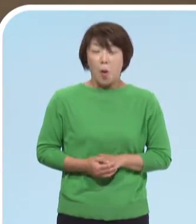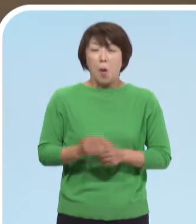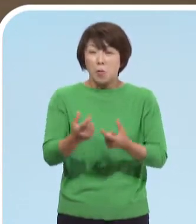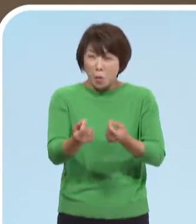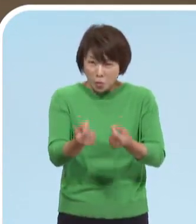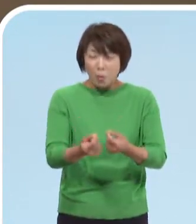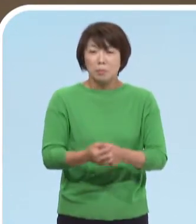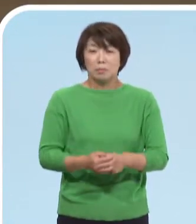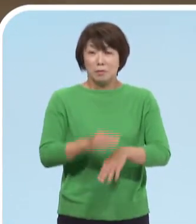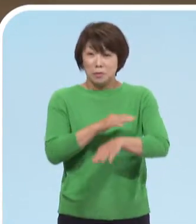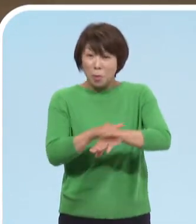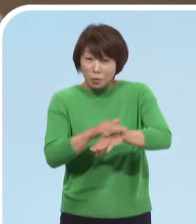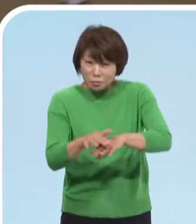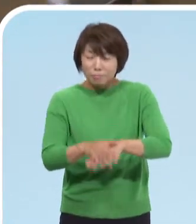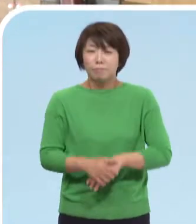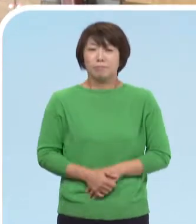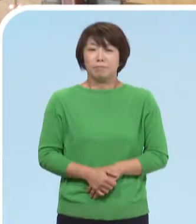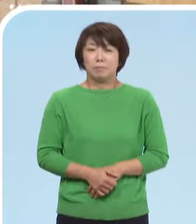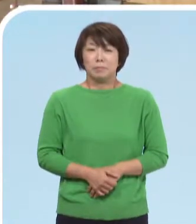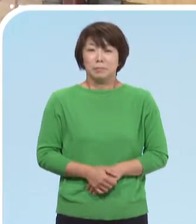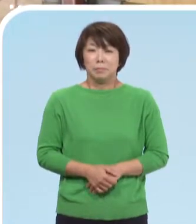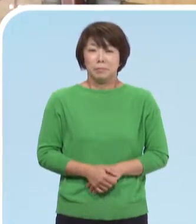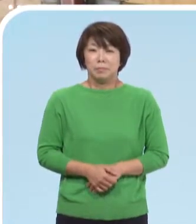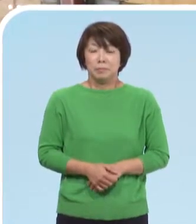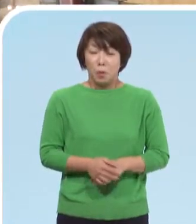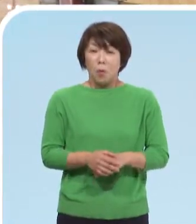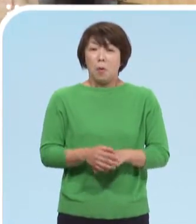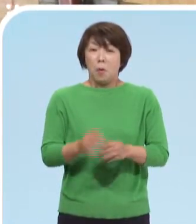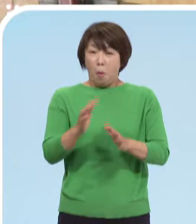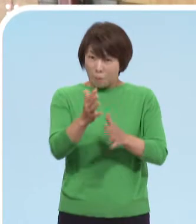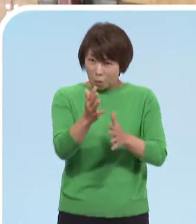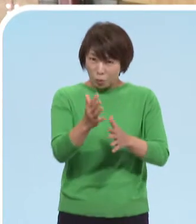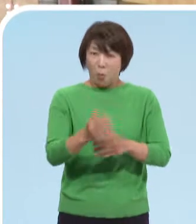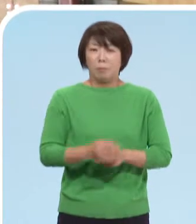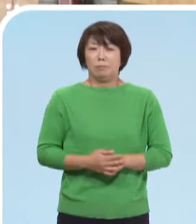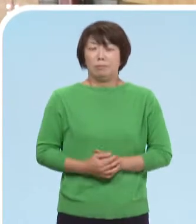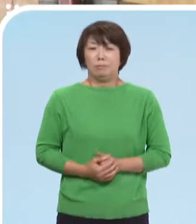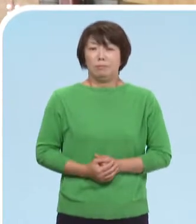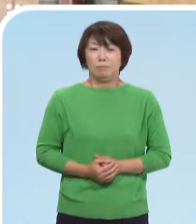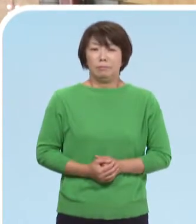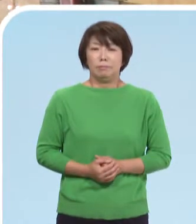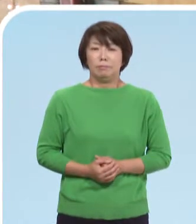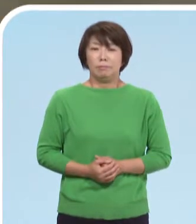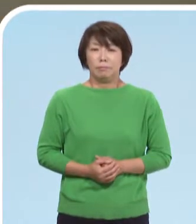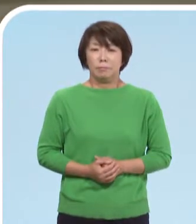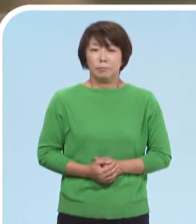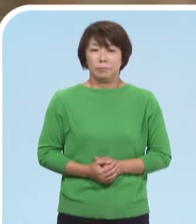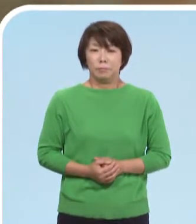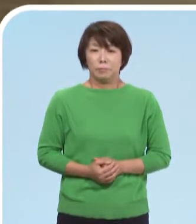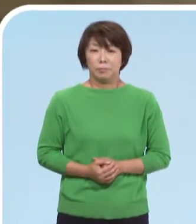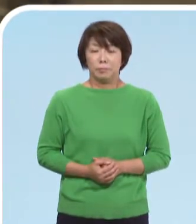お、そうそう、上手だね。お見事。ス